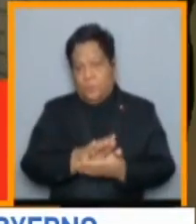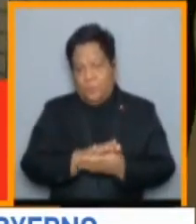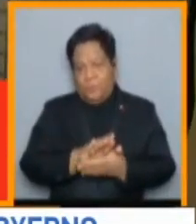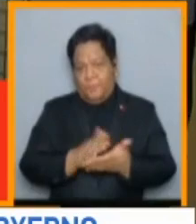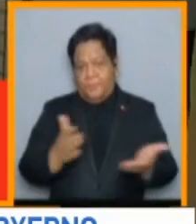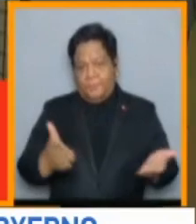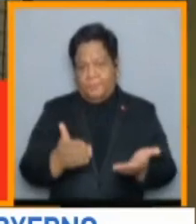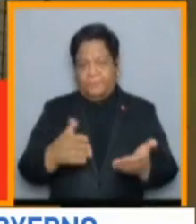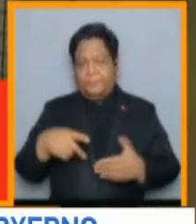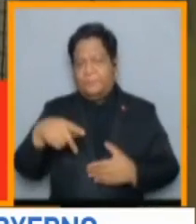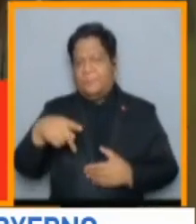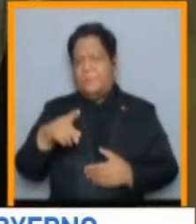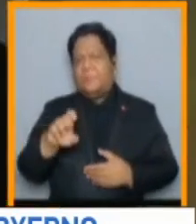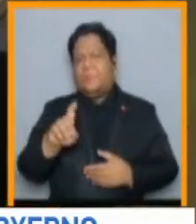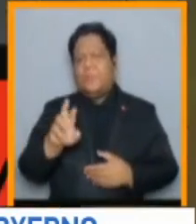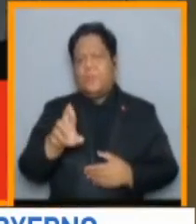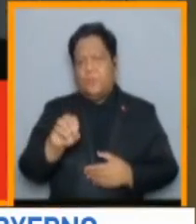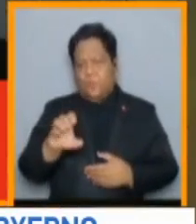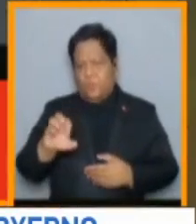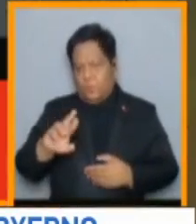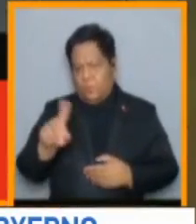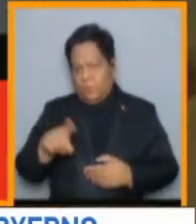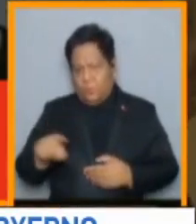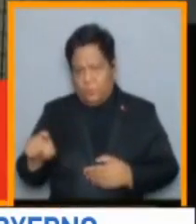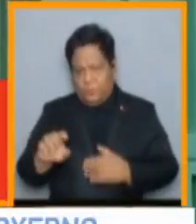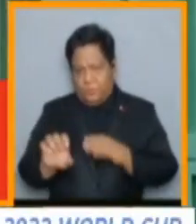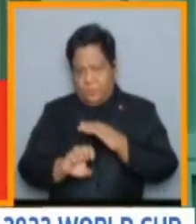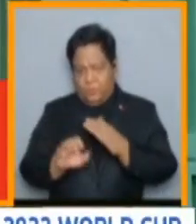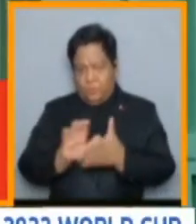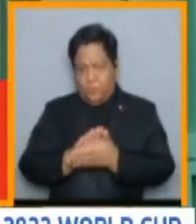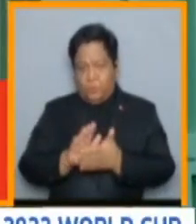alternate schedule ang ginagawa kada grade level.